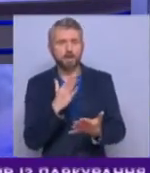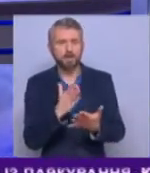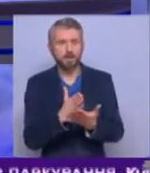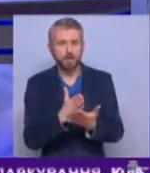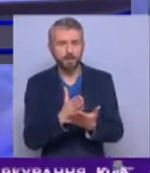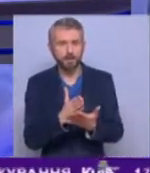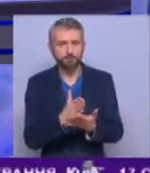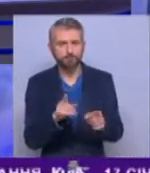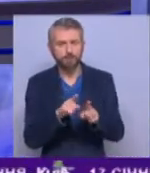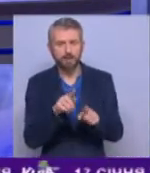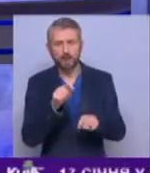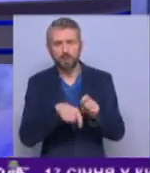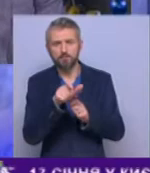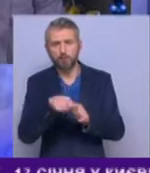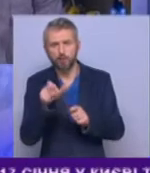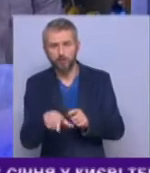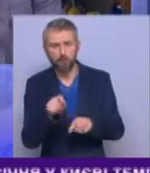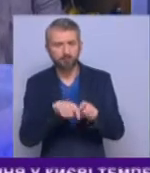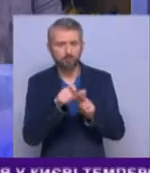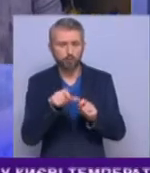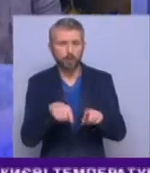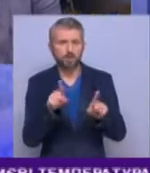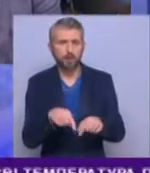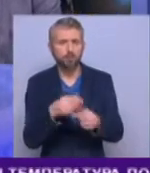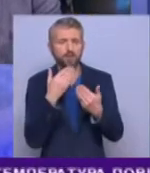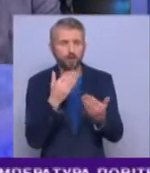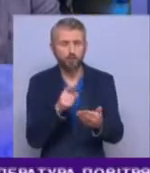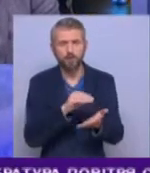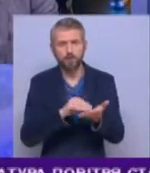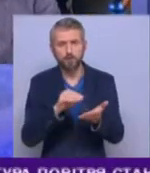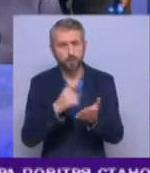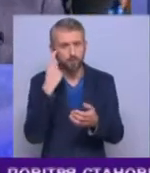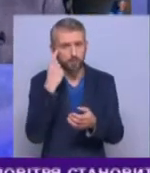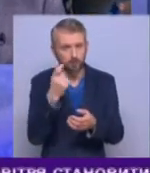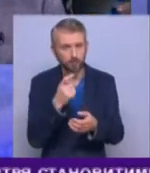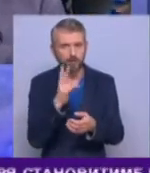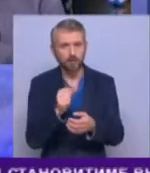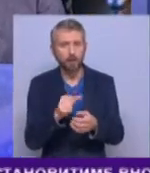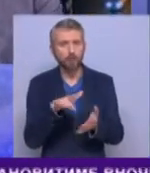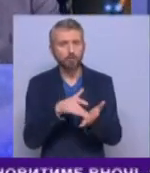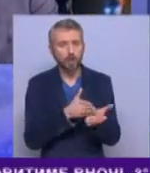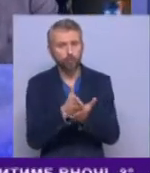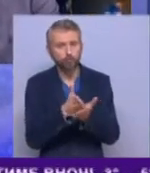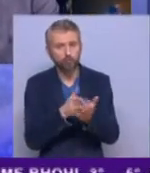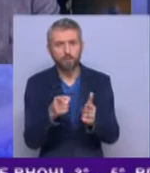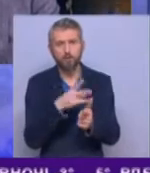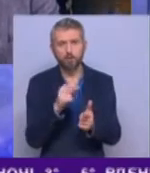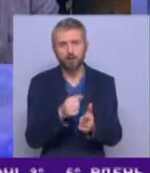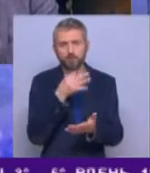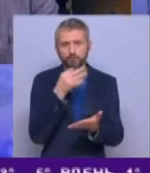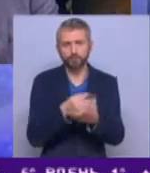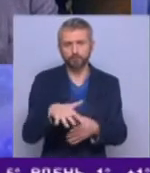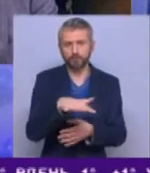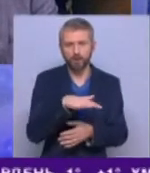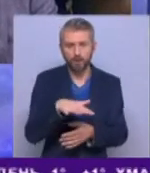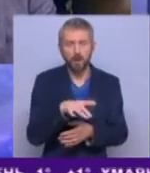безпосередньо, ну, не так інспектора, інспектора також звертають, вони пишуть приписи безпосередньо на комунальні служби або на балансоутримувач.